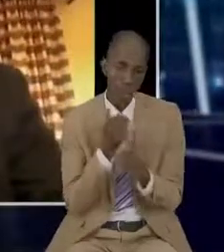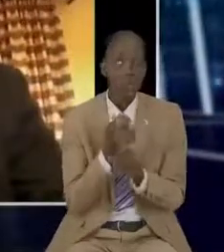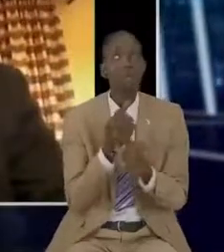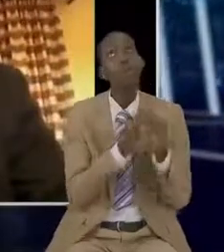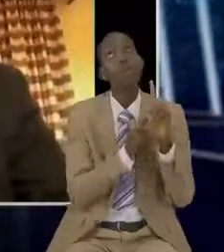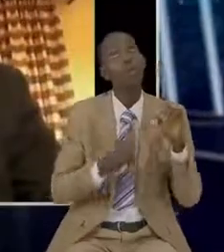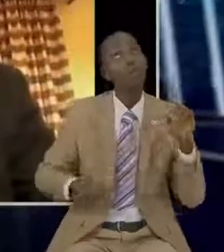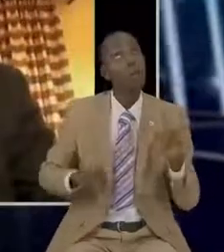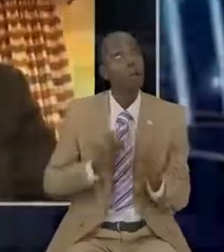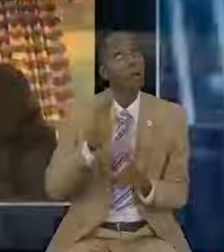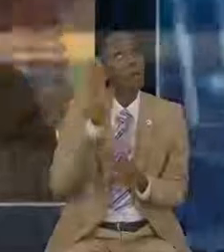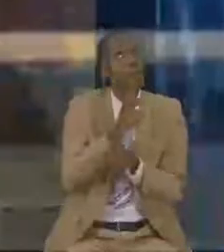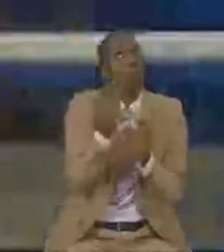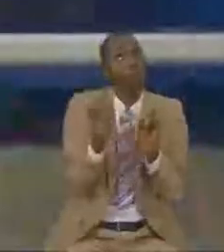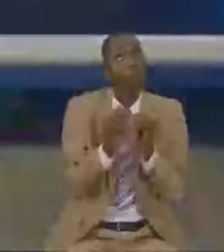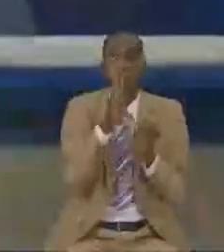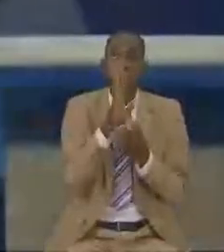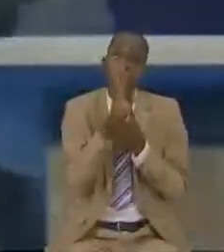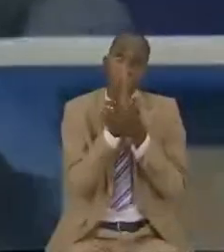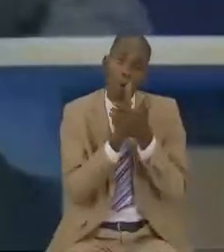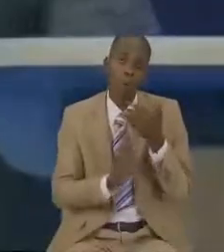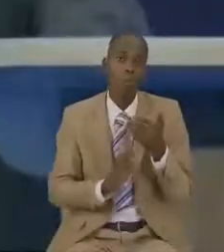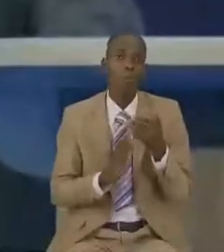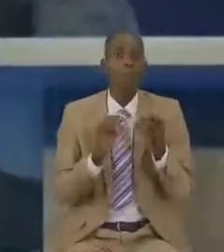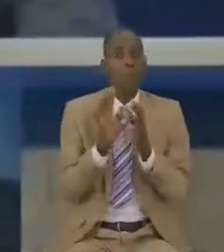plus orgueilleux avec